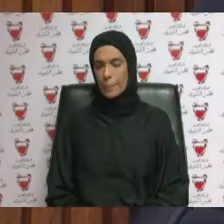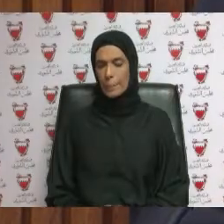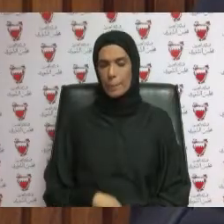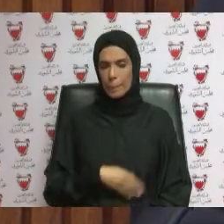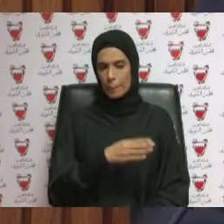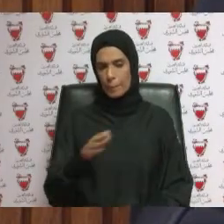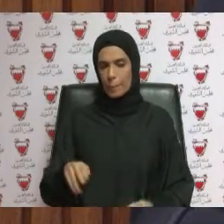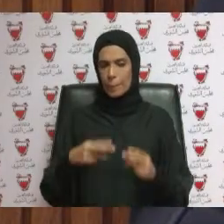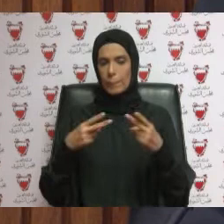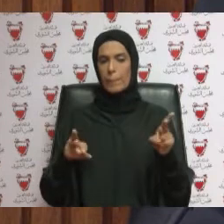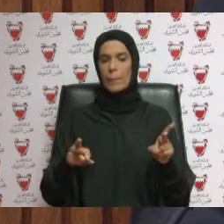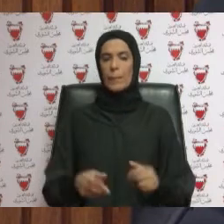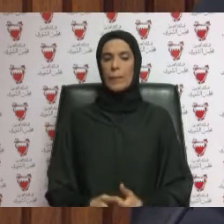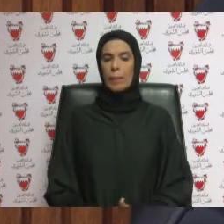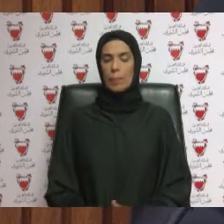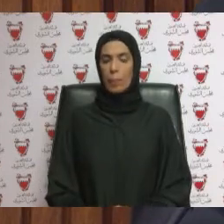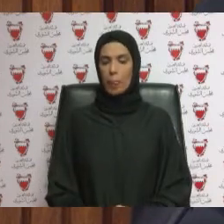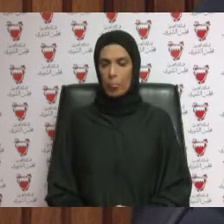وأغلبية موافقة.